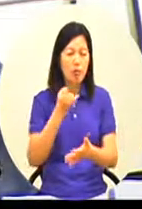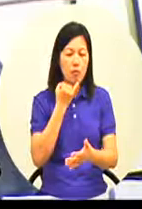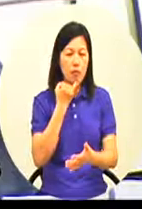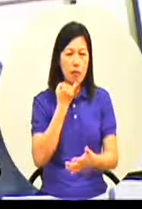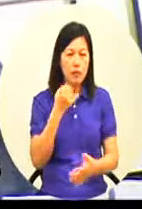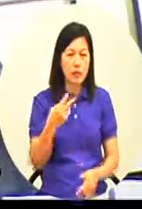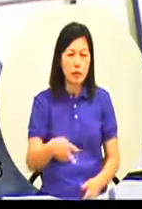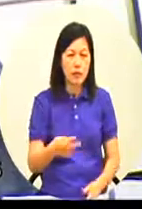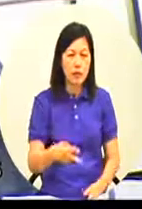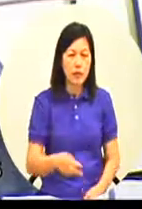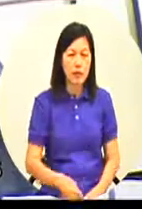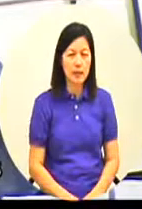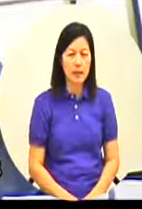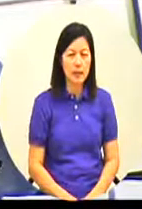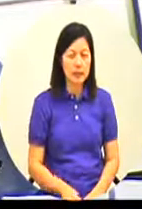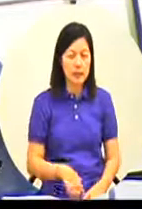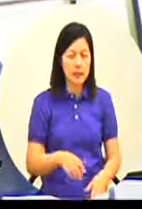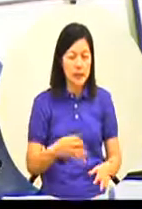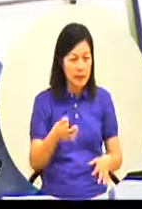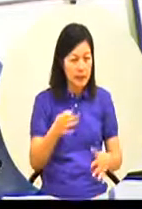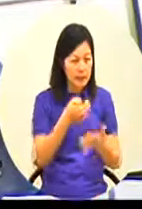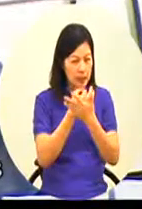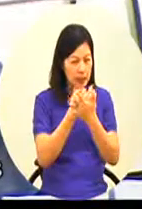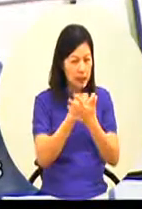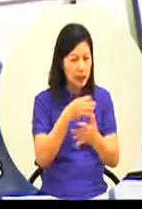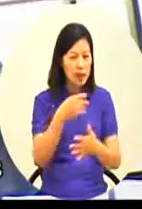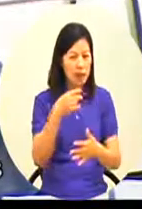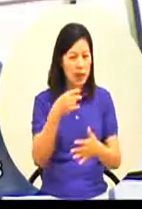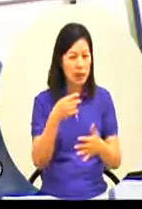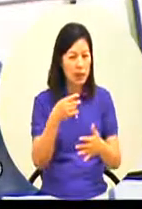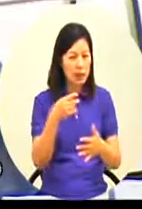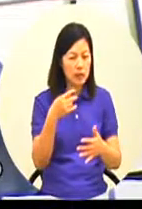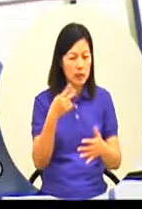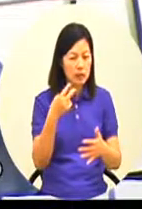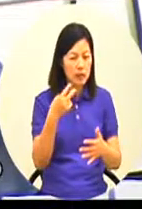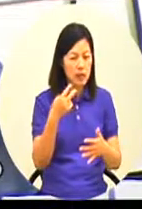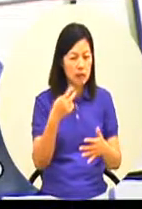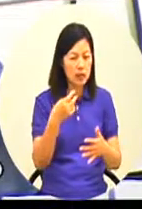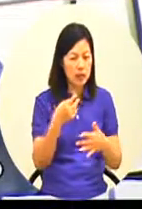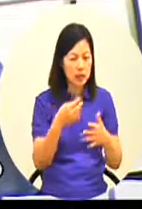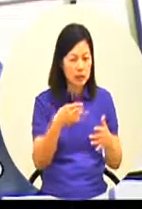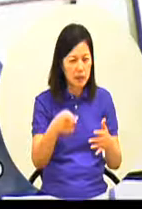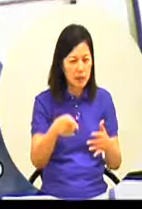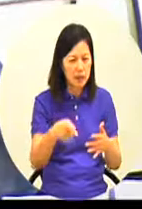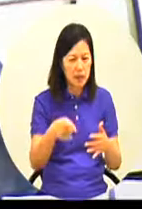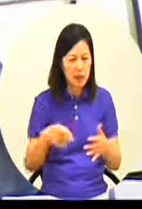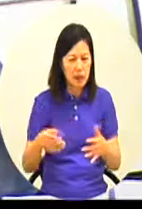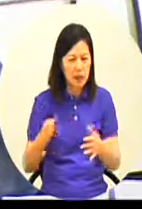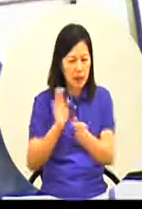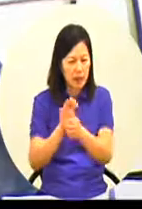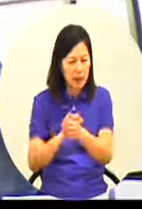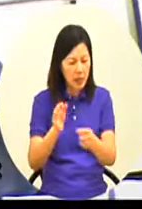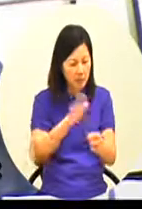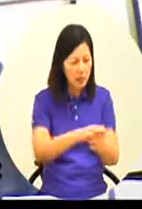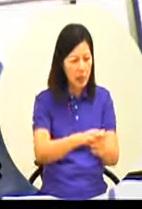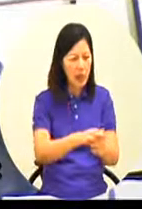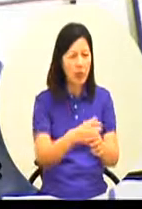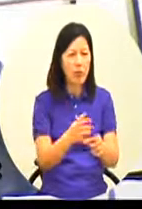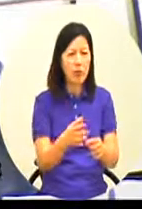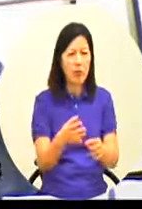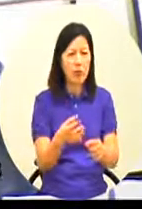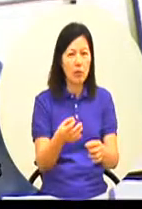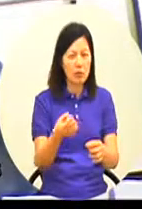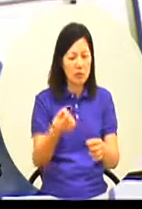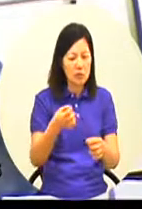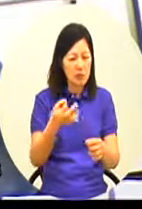以节省这个经费，因为体健设施我刚刚不会花费很大的一个金额，那我们的